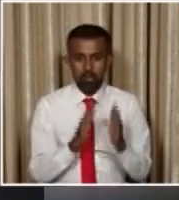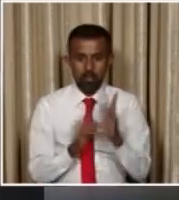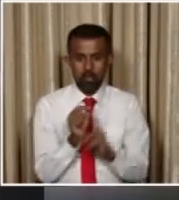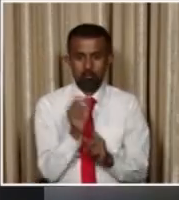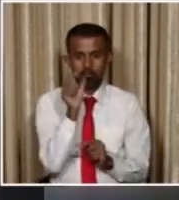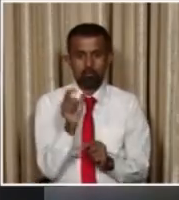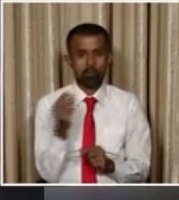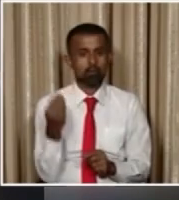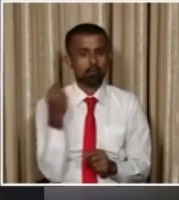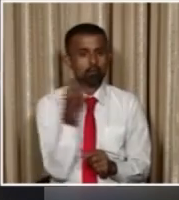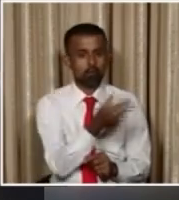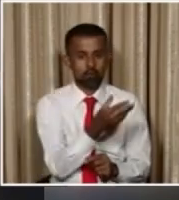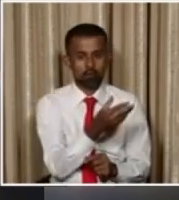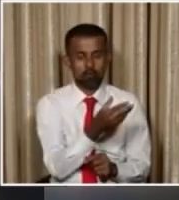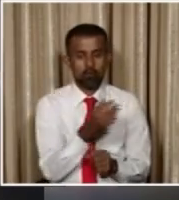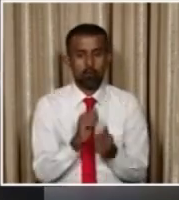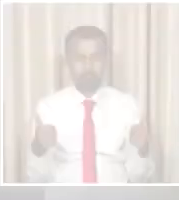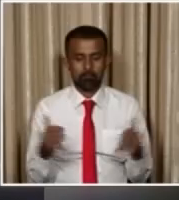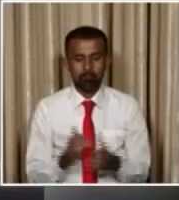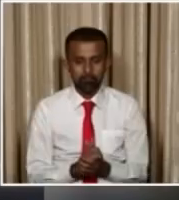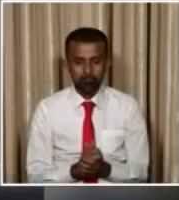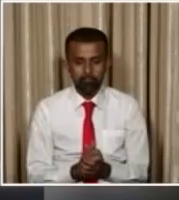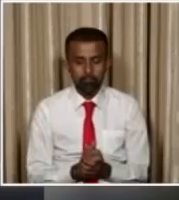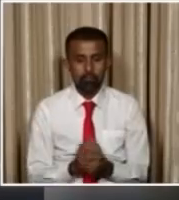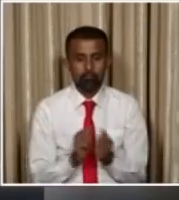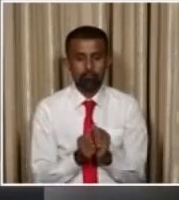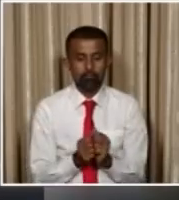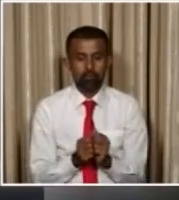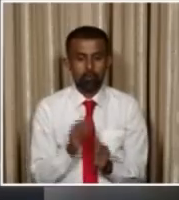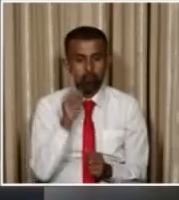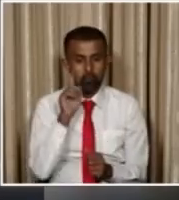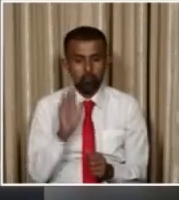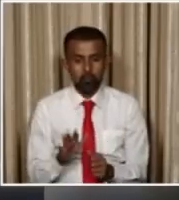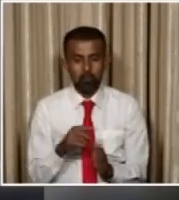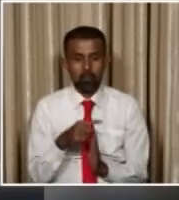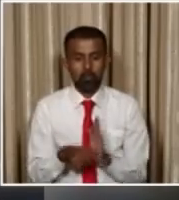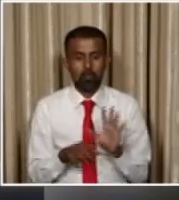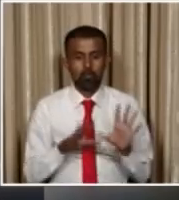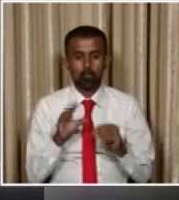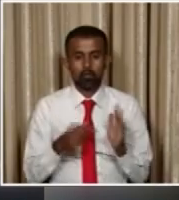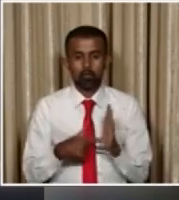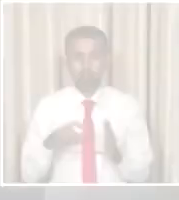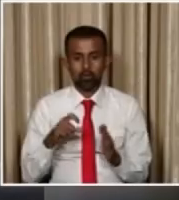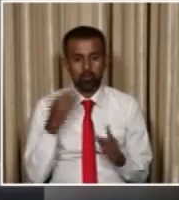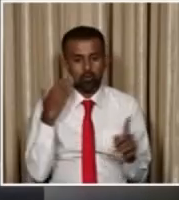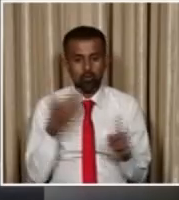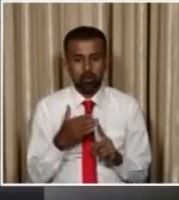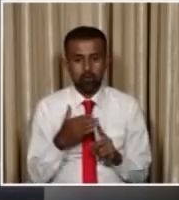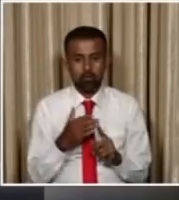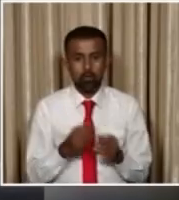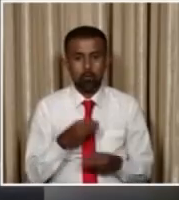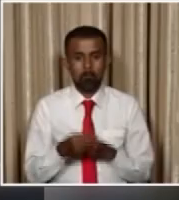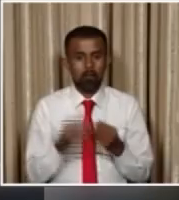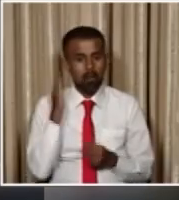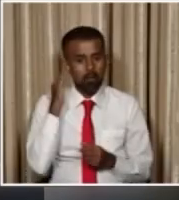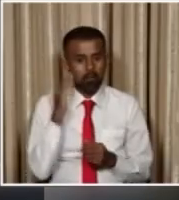ඇමතිවරයාට ලබා දෙන්න තමයි මේ සංශෝධනය ගේන්නේ. මේ සංශෝධනය මගින් බලාපොරොත්තු වෙන්නේ මේ රටේ තොරතුරු තාක්ෂණය පදනම් කරගත් ආයතනවල